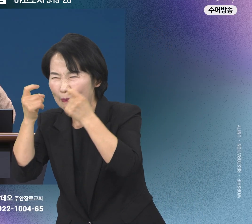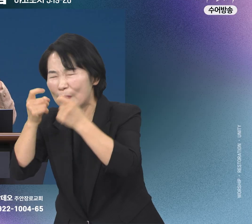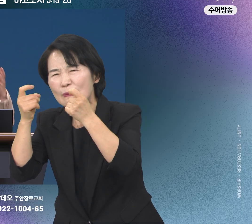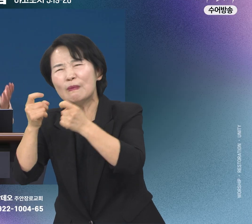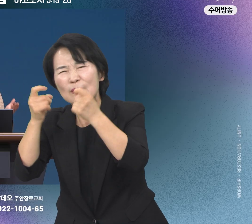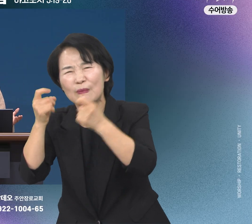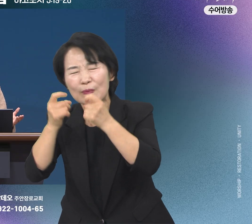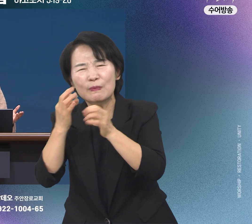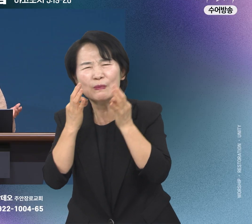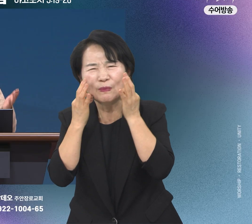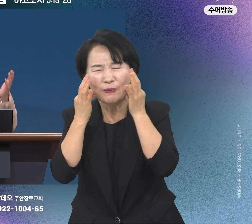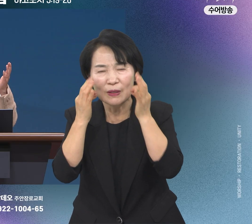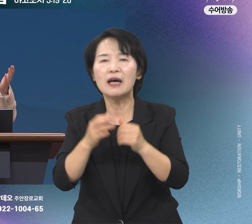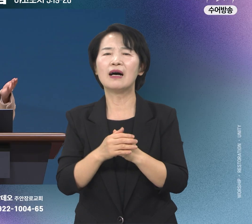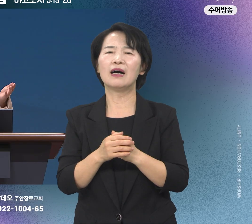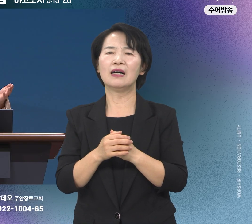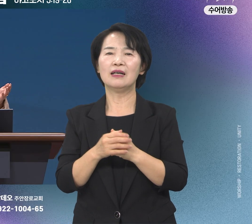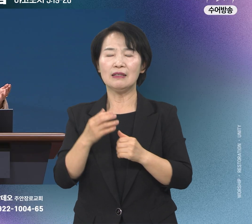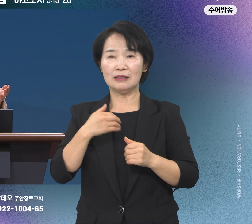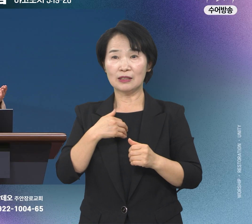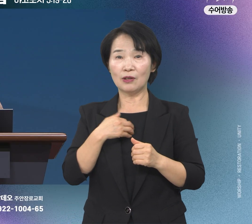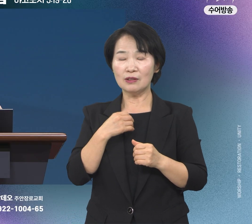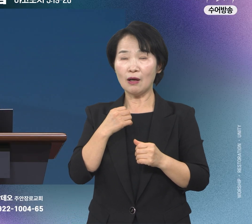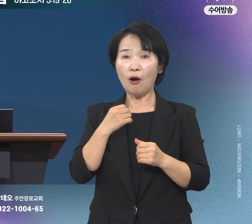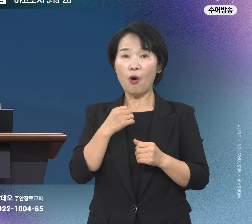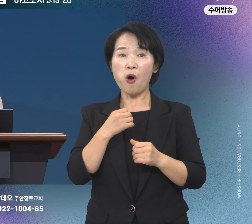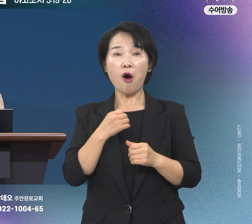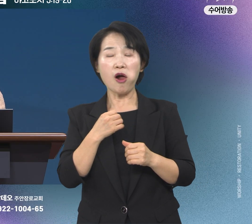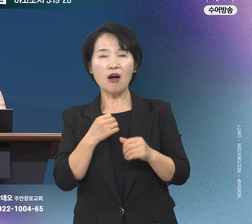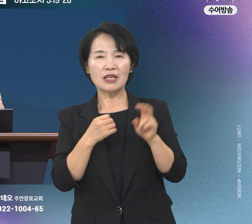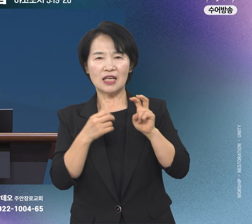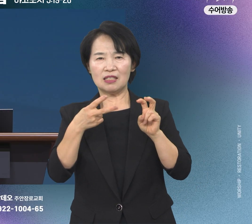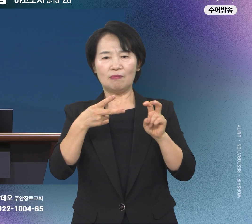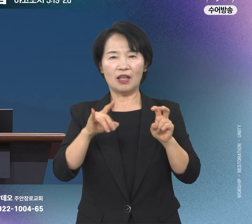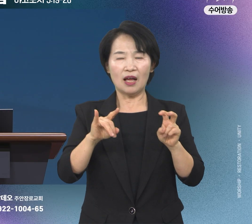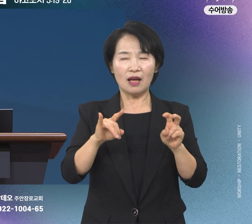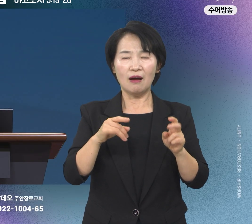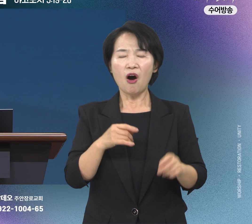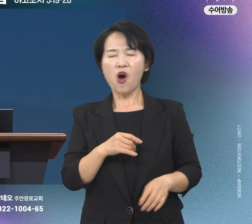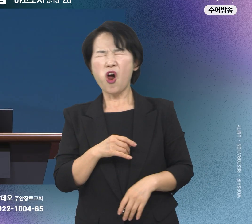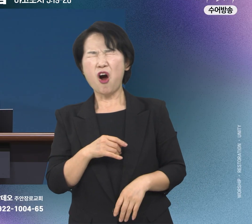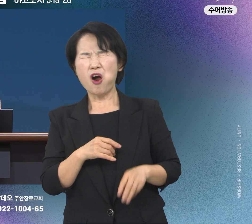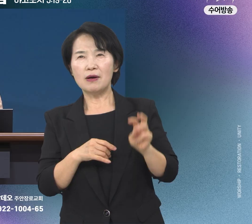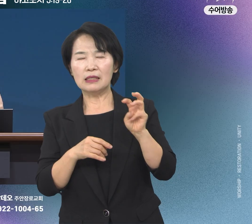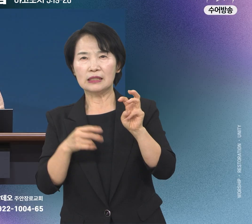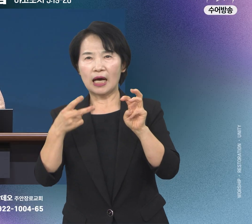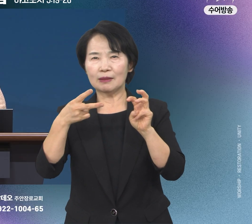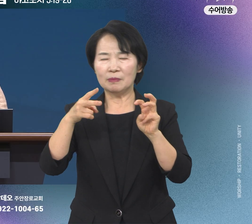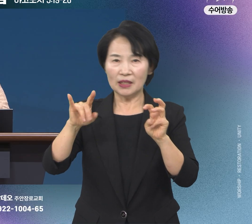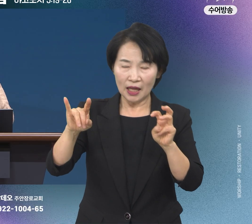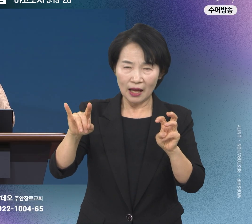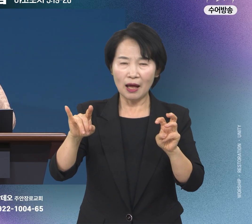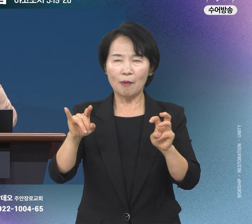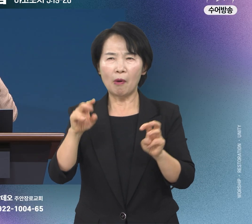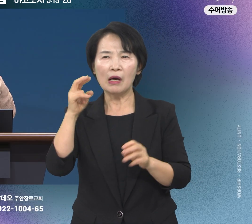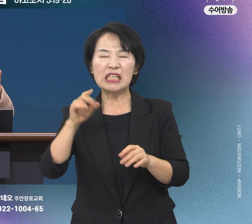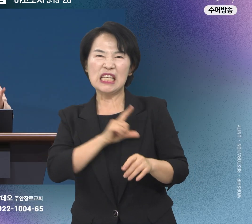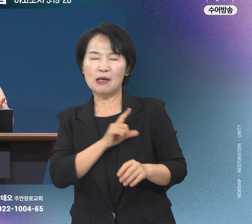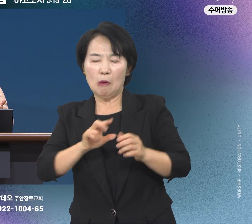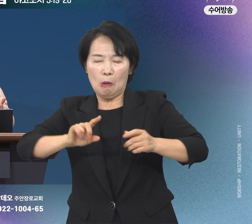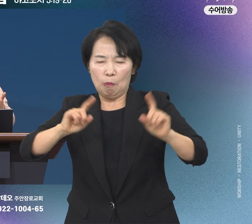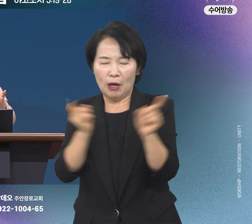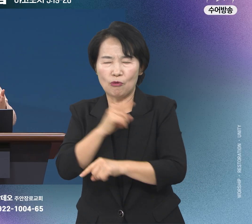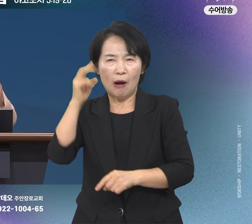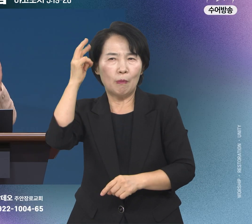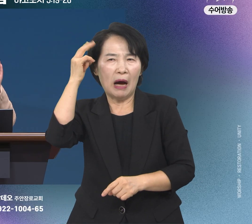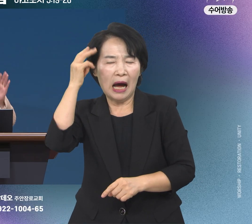때론 20대 김아무개가 되기도 했고 20대였지만 30대 박아무개가 되기도 하였으며, 이미 알고